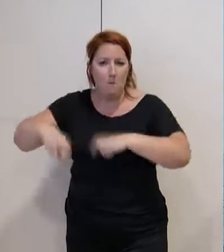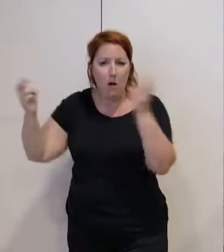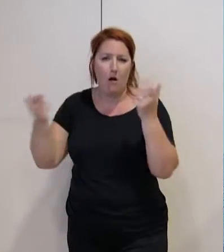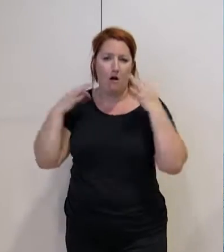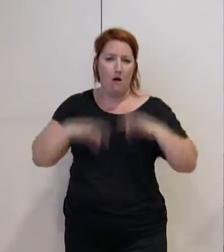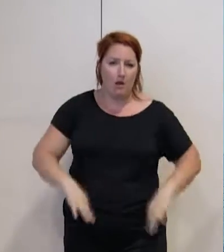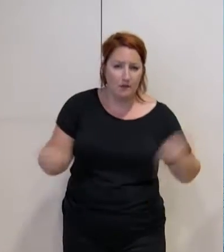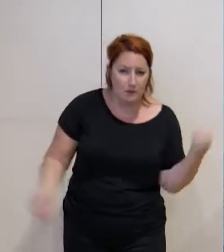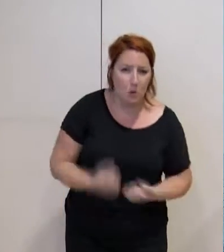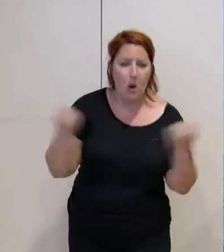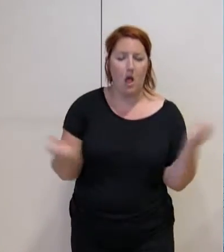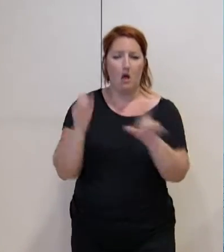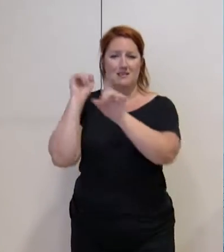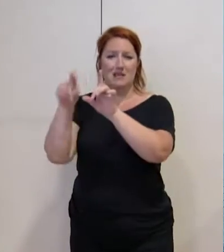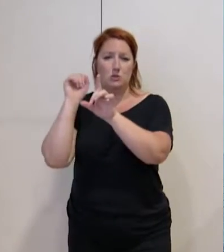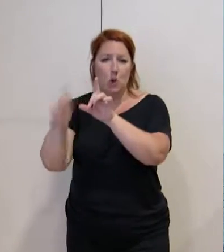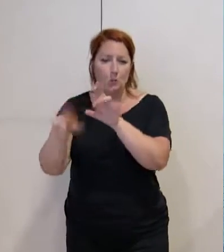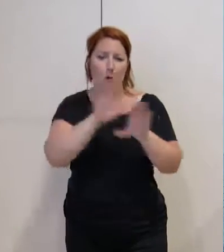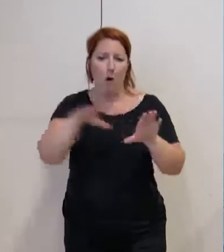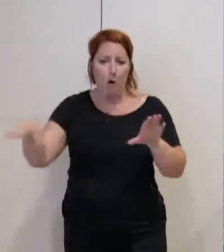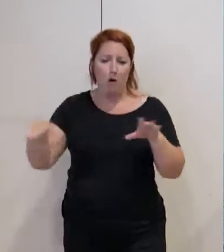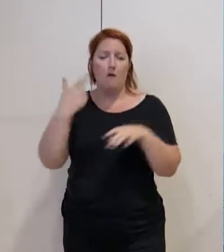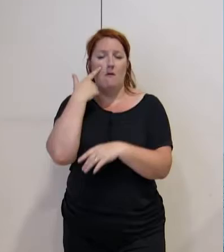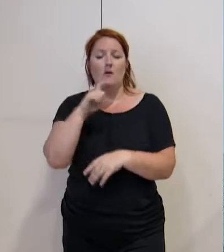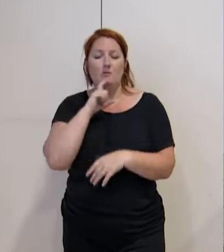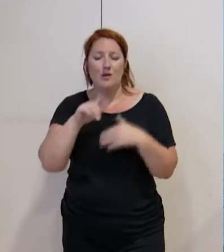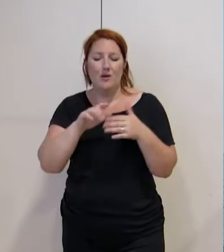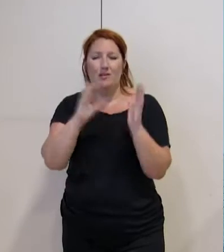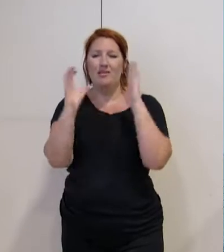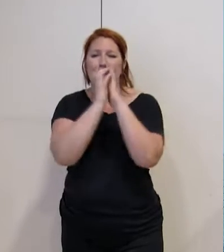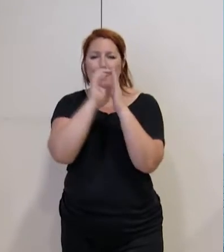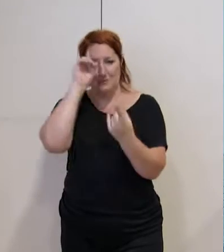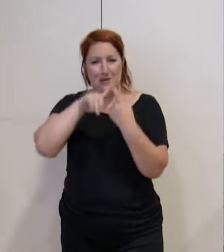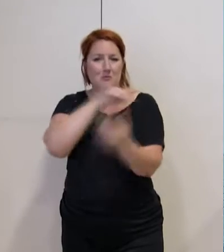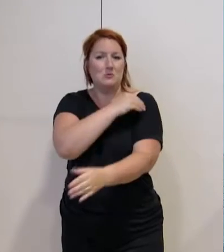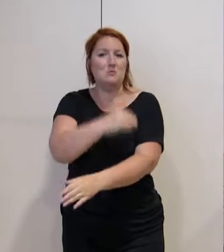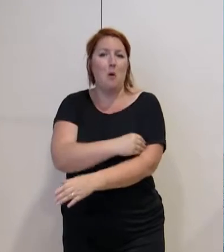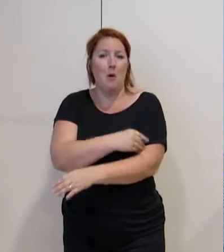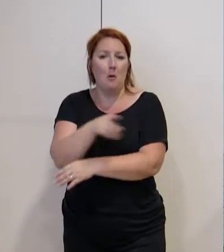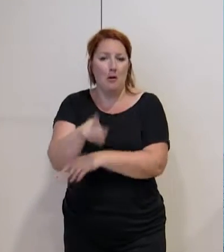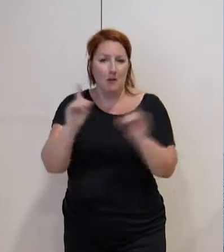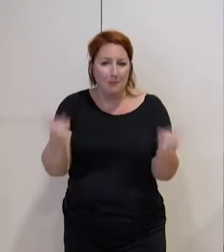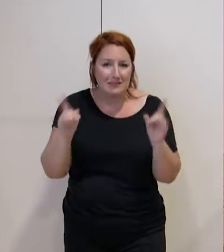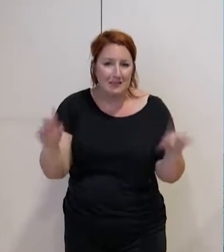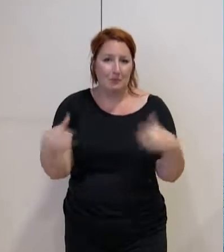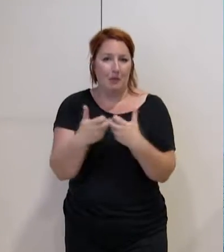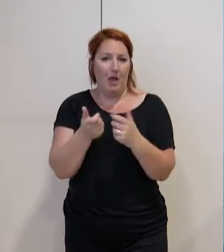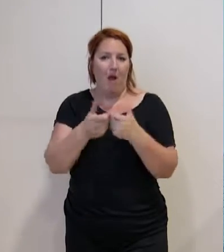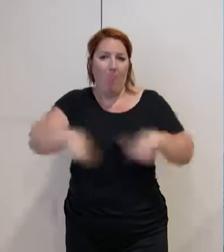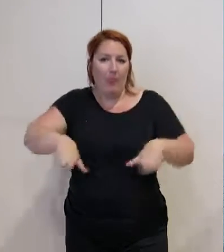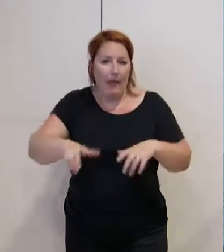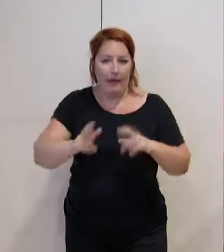l'heure avec une délibération sur une délibération sport avec les entrées piscines. Vous